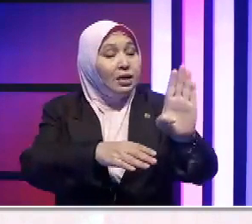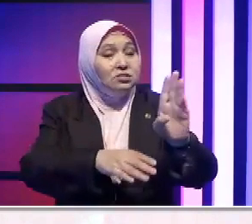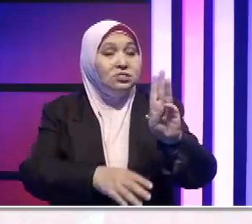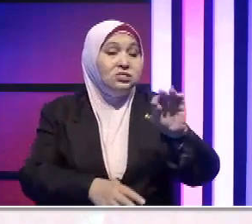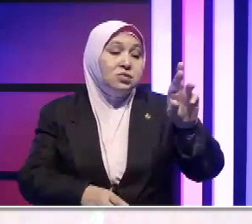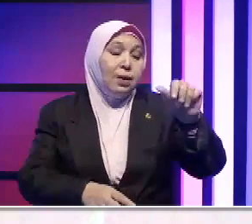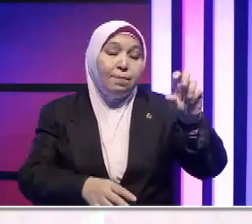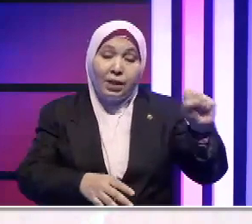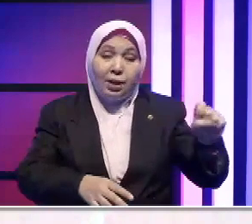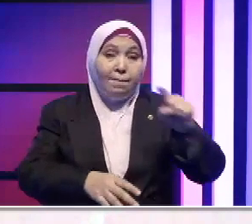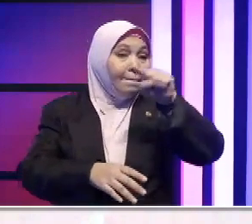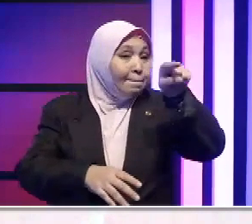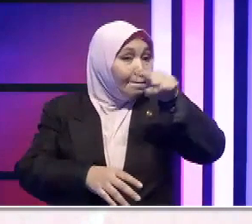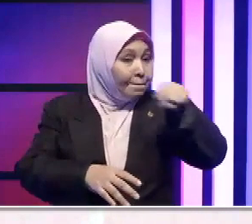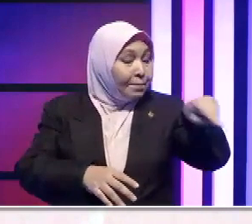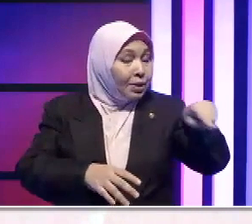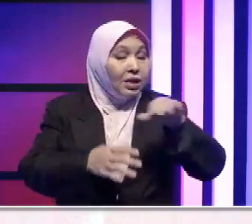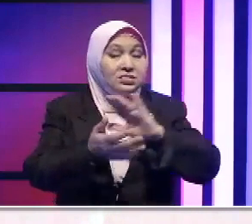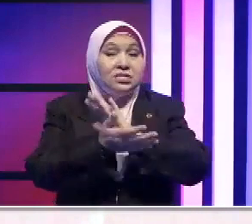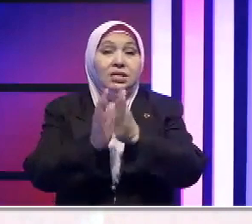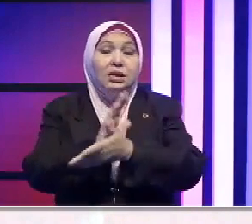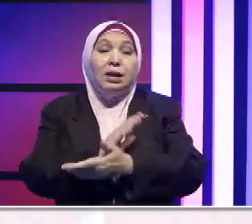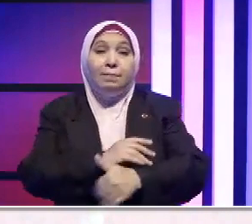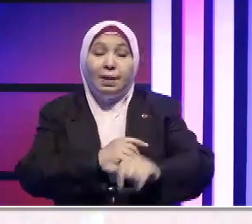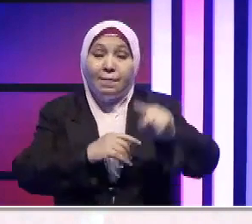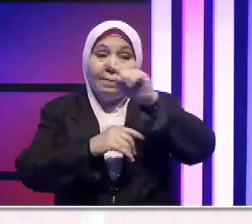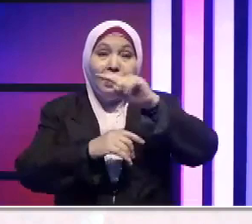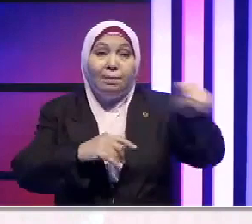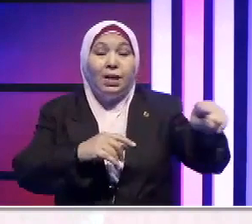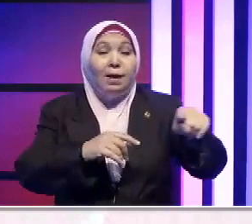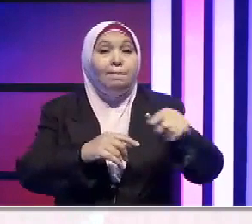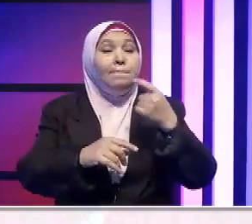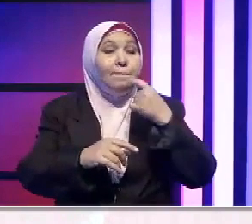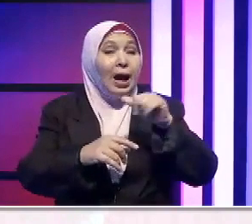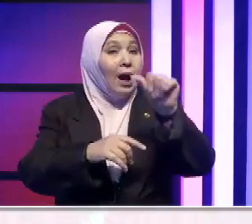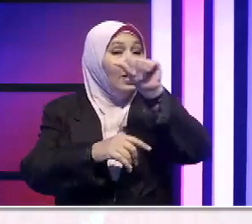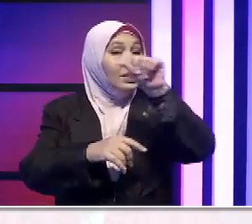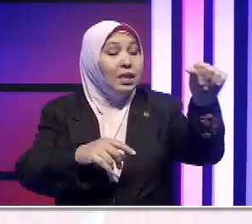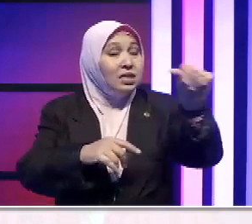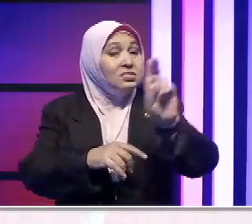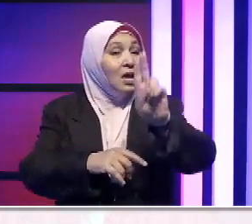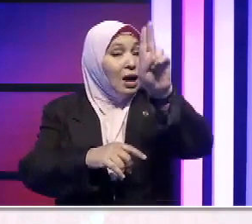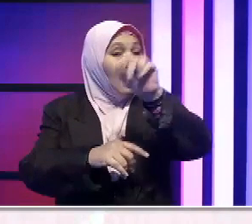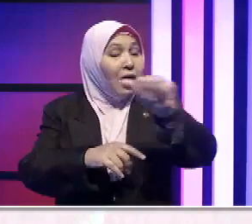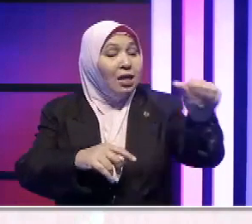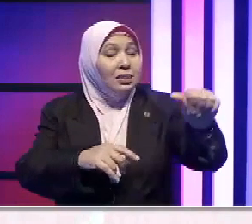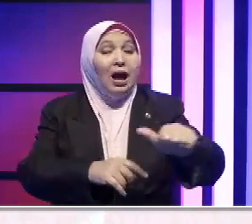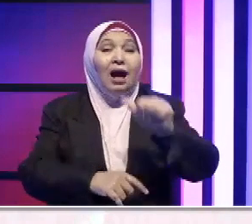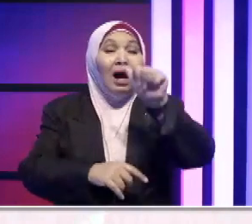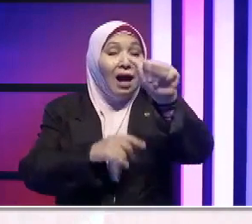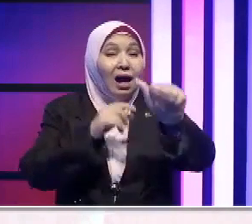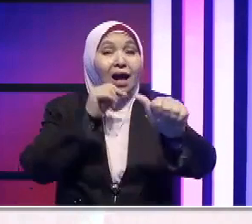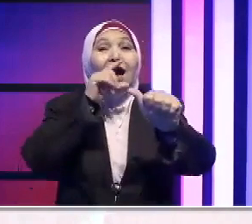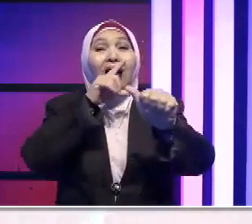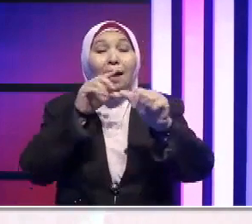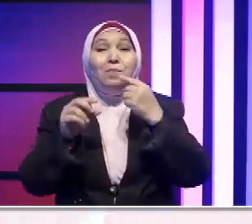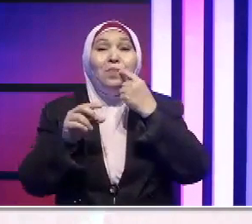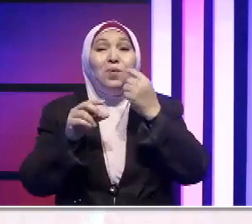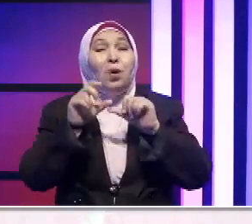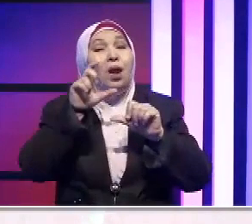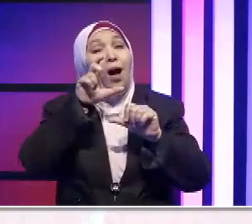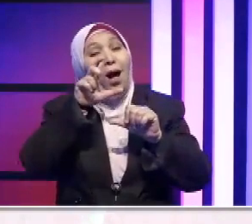tuan-tuan sahabat-sahabat sekalian. Okey, bila sebut baris atas mulut kita kena buka lah. Fa ta qa